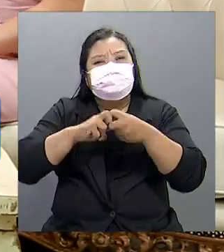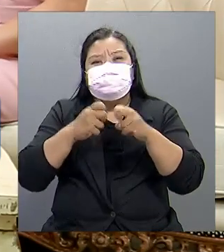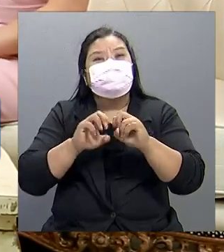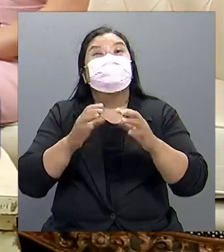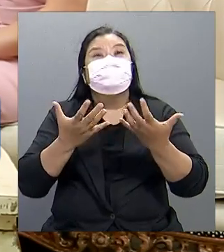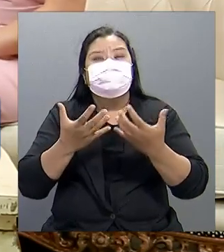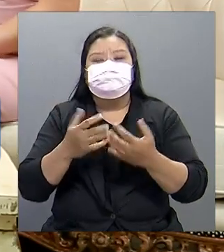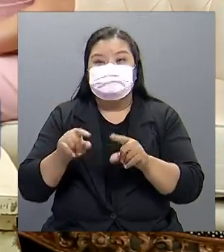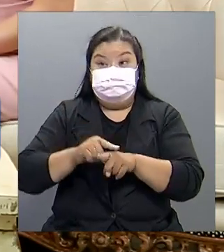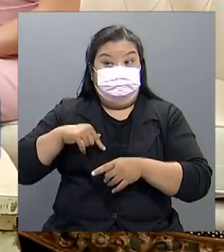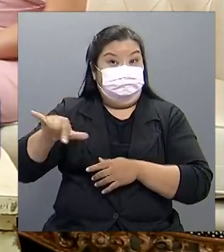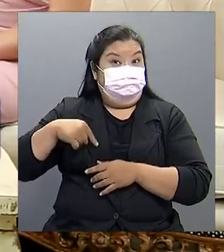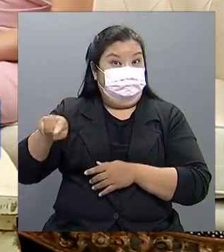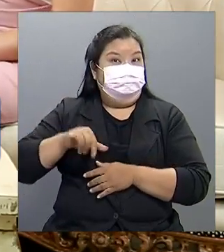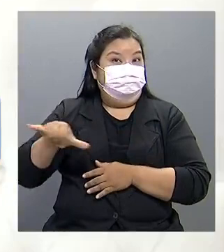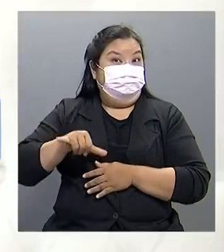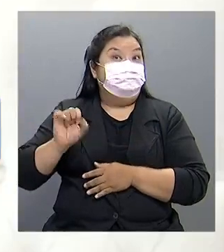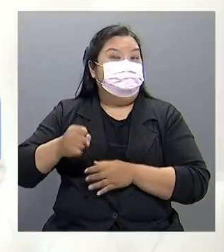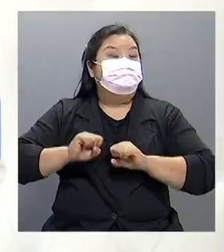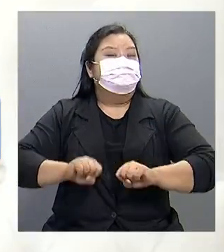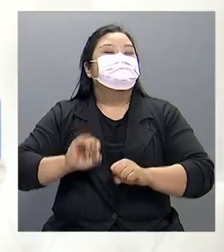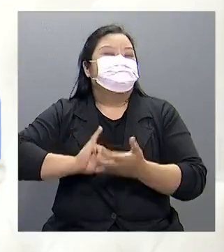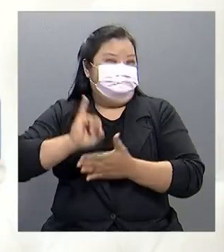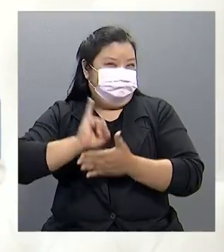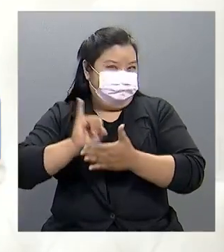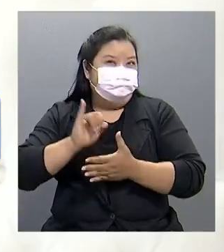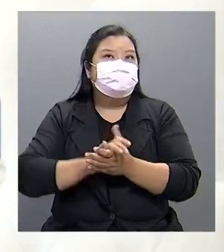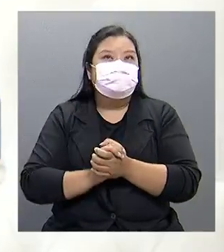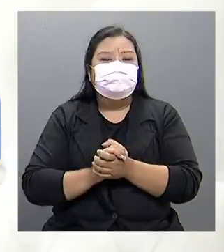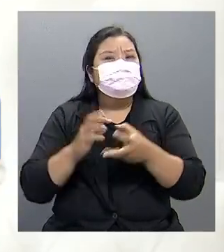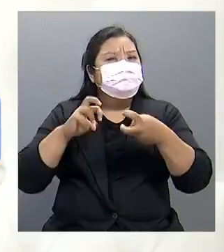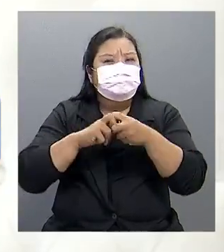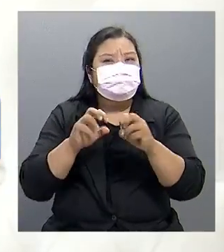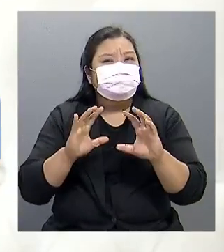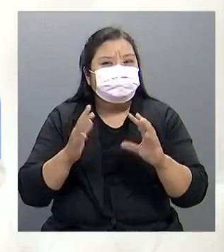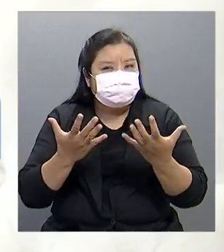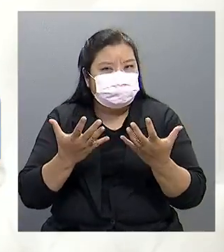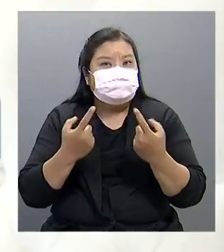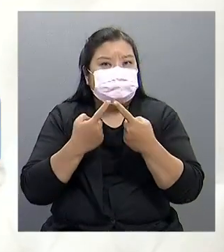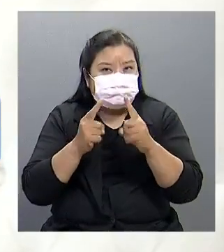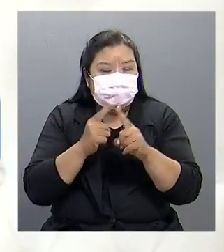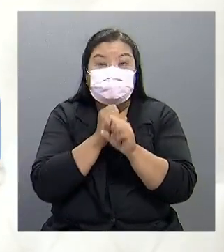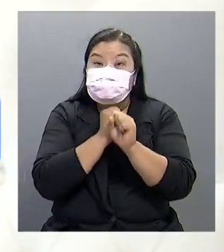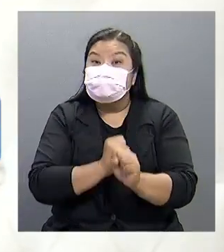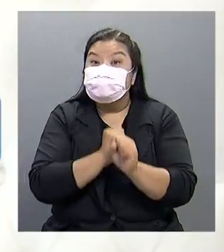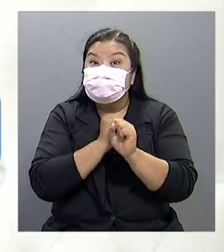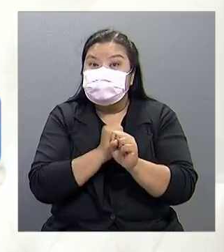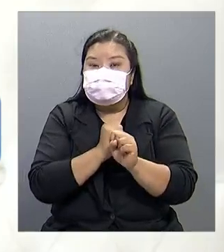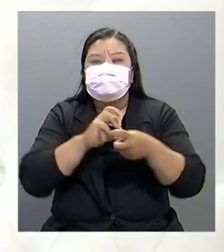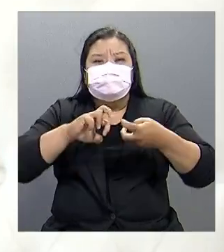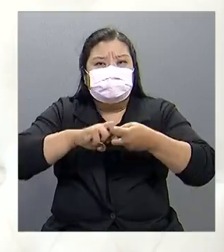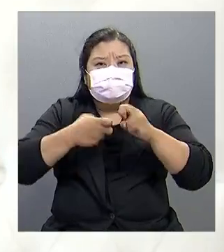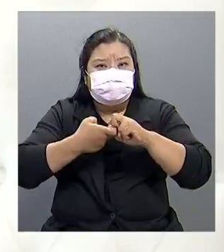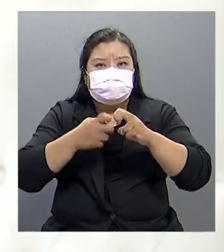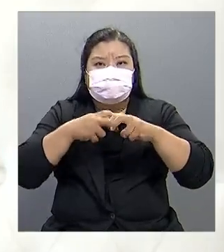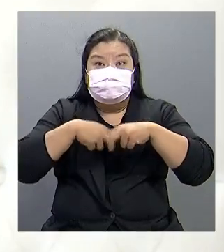ถูกต้องวัยรุ่นนะฮะก็คืออาจจะไม่ค่อยมีปัญหาอะไรมากแต่ในคนที่สูงอายุเนี่ยเขาจะมีปัญหาคือข้อเขาจะมีการเสื่อ